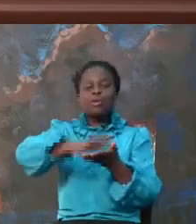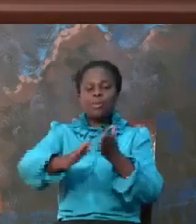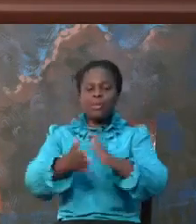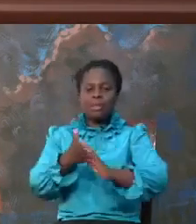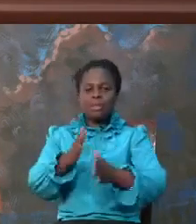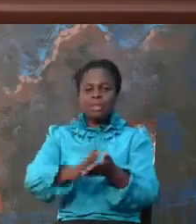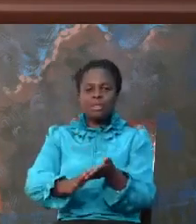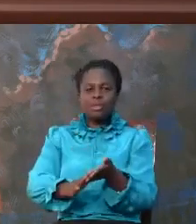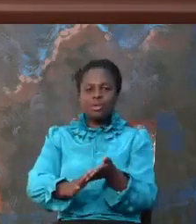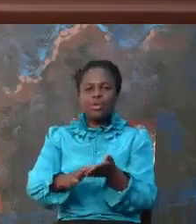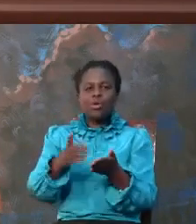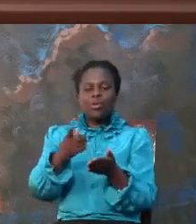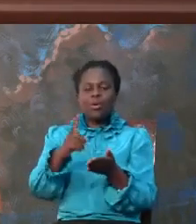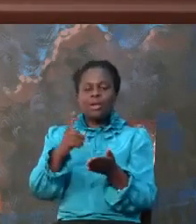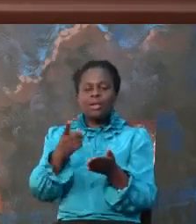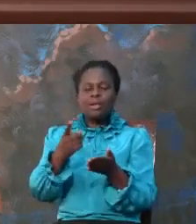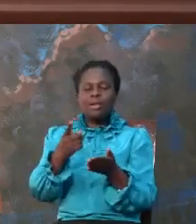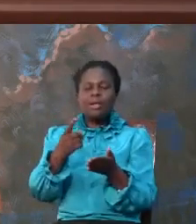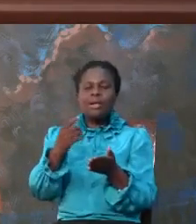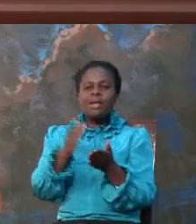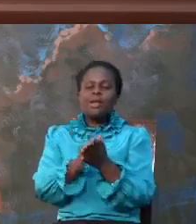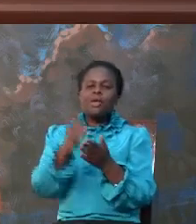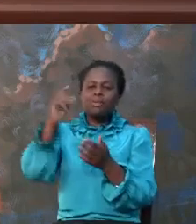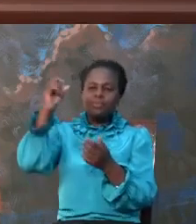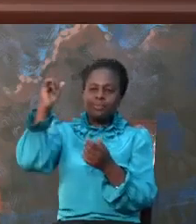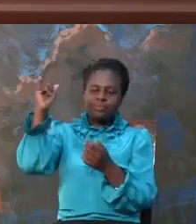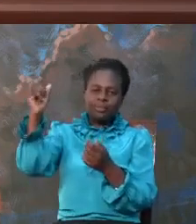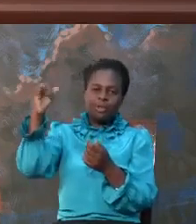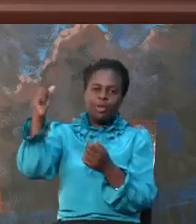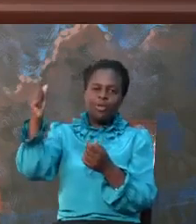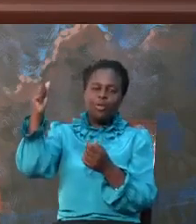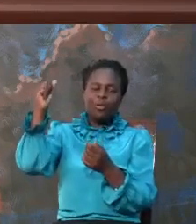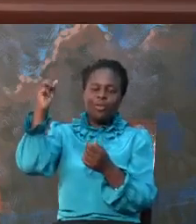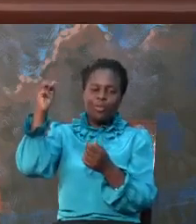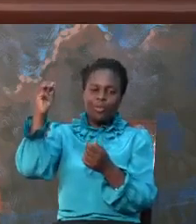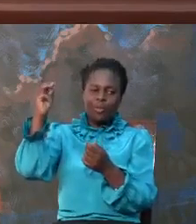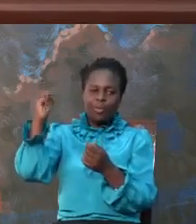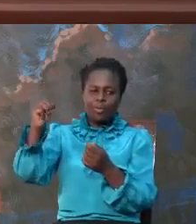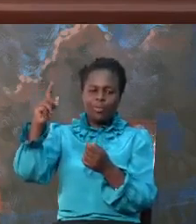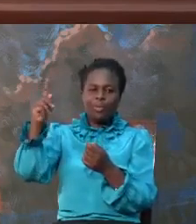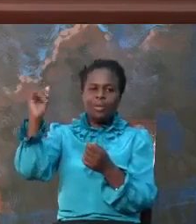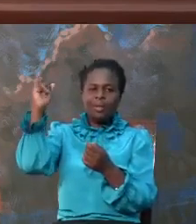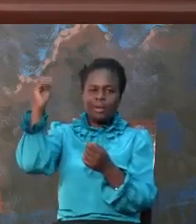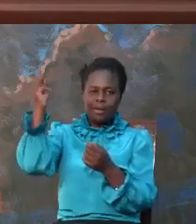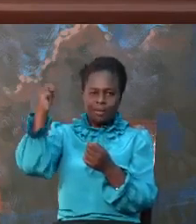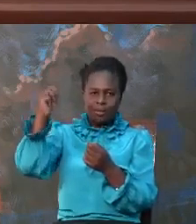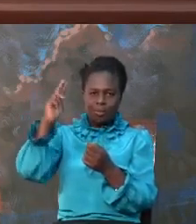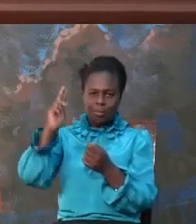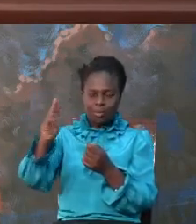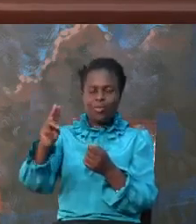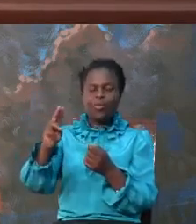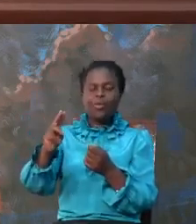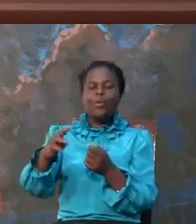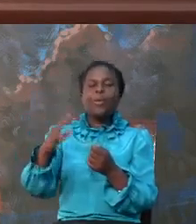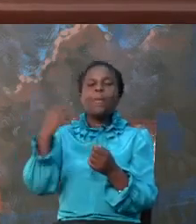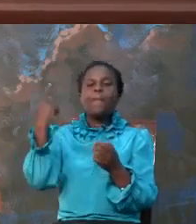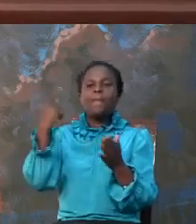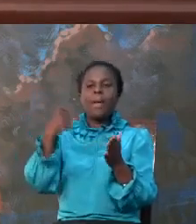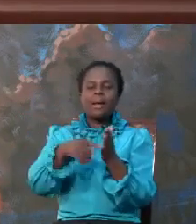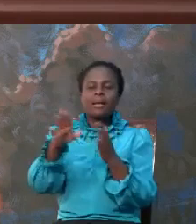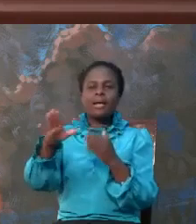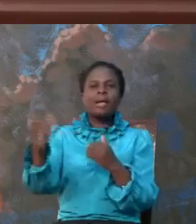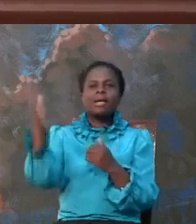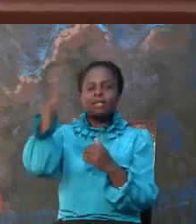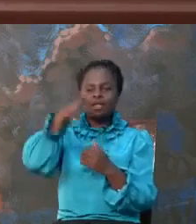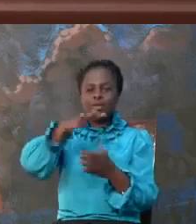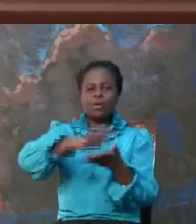Kiebrania. Kwa nini nasema Yom Kippur? Siku ya upatanisho, siku hiyo wote walikuja walioweza kuja. Wote wana